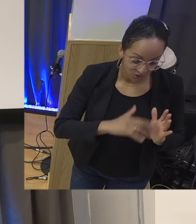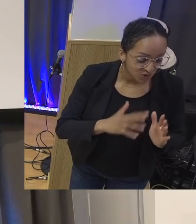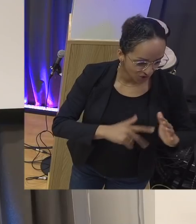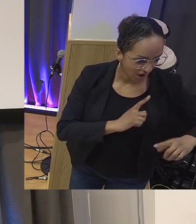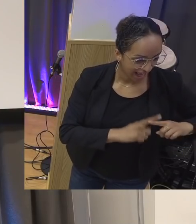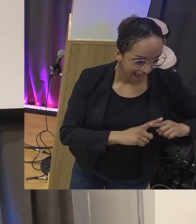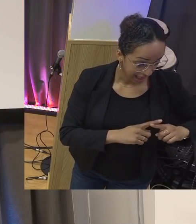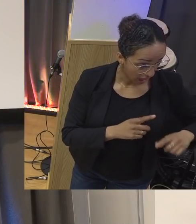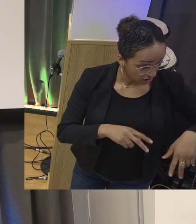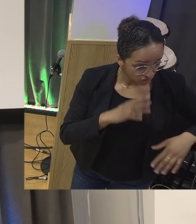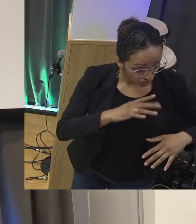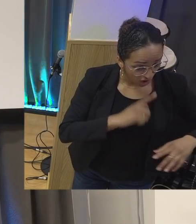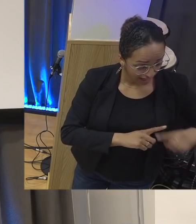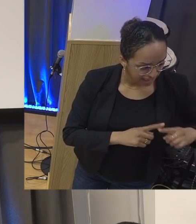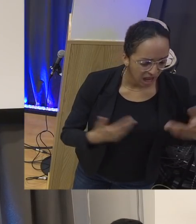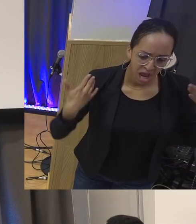Mais je suis face à la réalité.